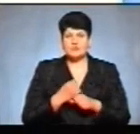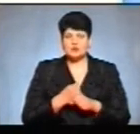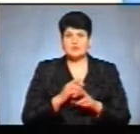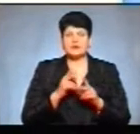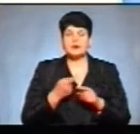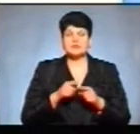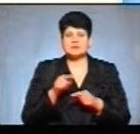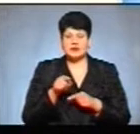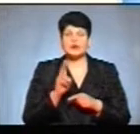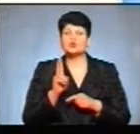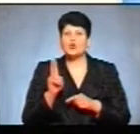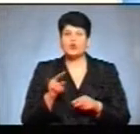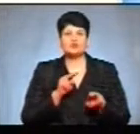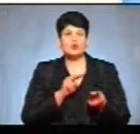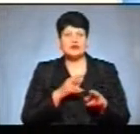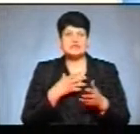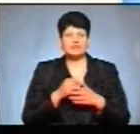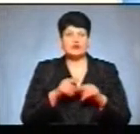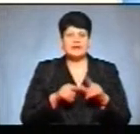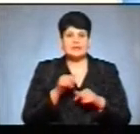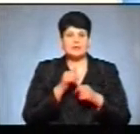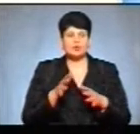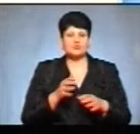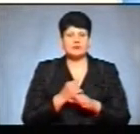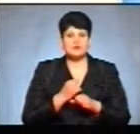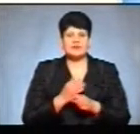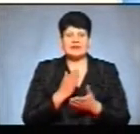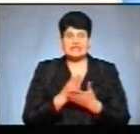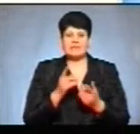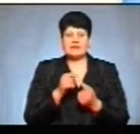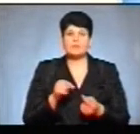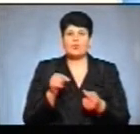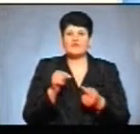щодо таких осіб? Ті, хто доглядають своїх рідних і не можуть працювати, є відповідні